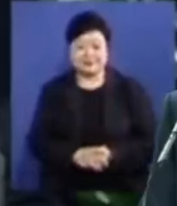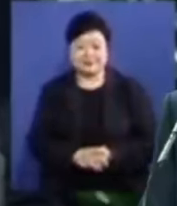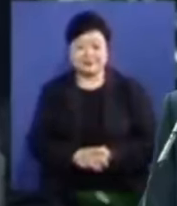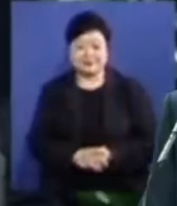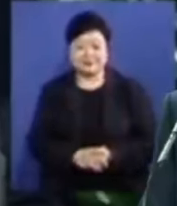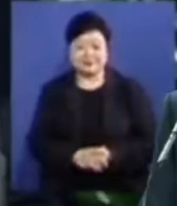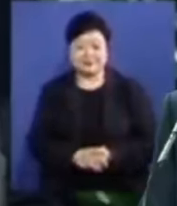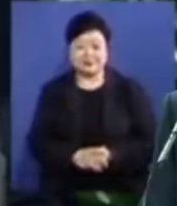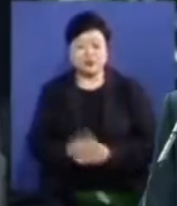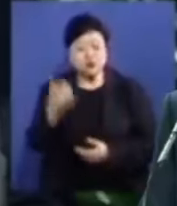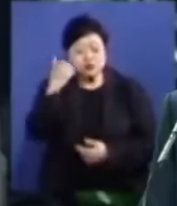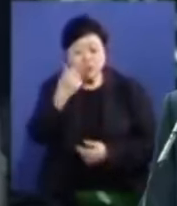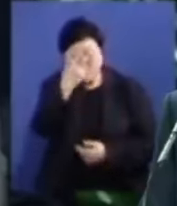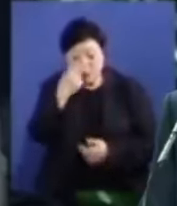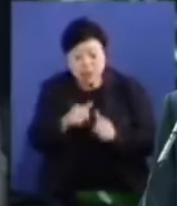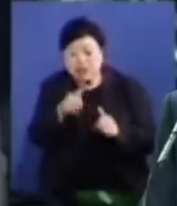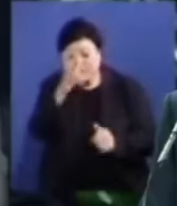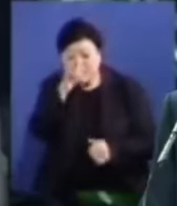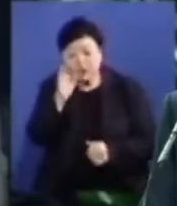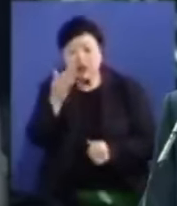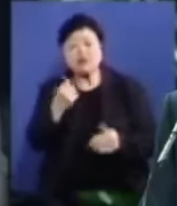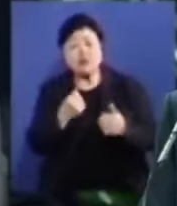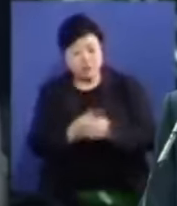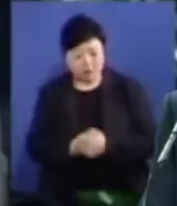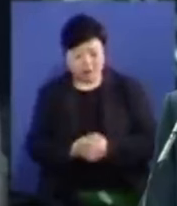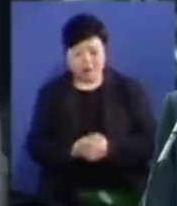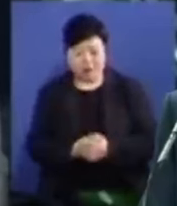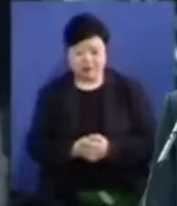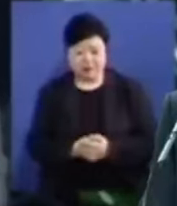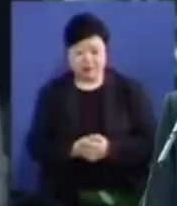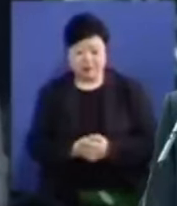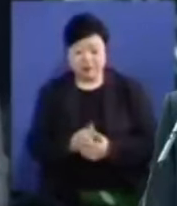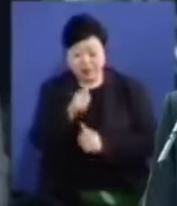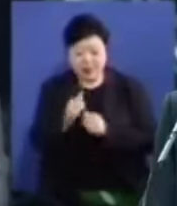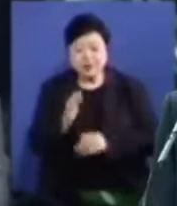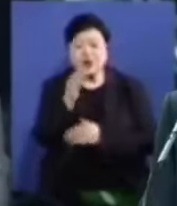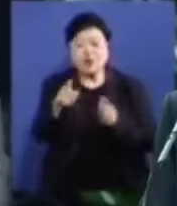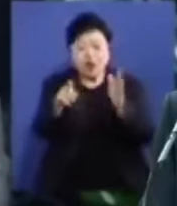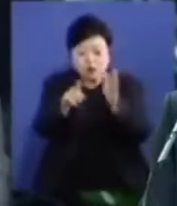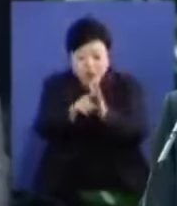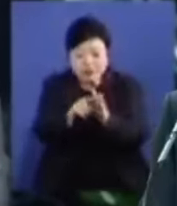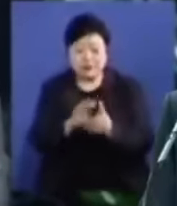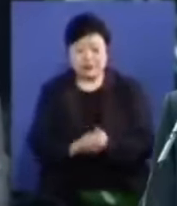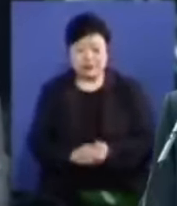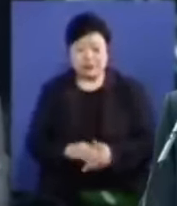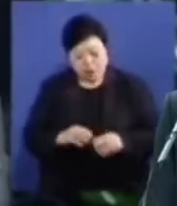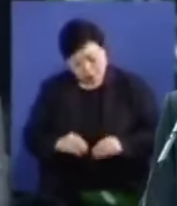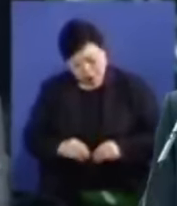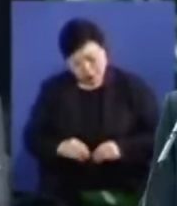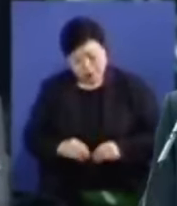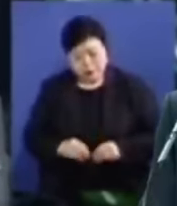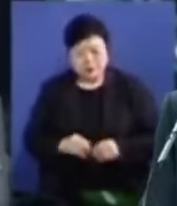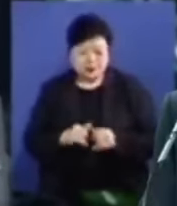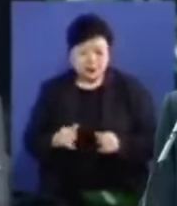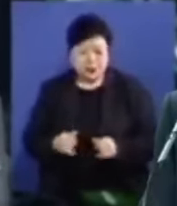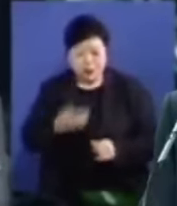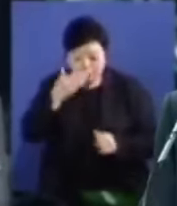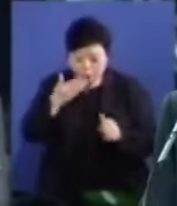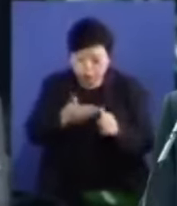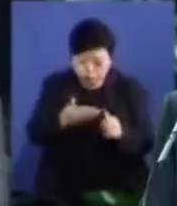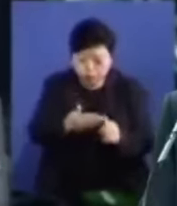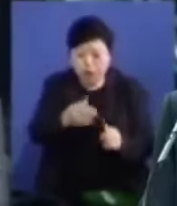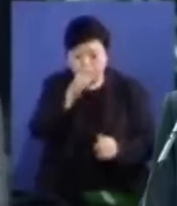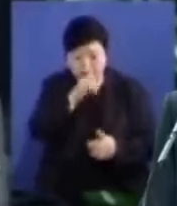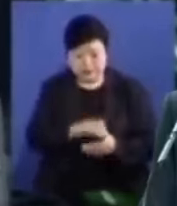배경이 있어야 되지 않습니까? 배고픈 사람에게야 바프가 효과가